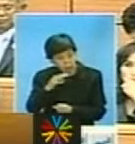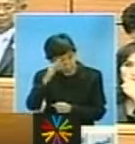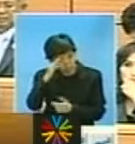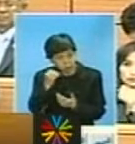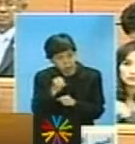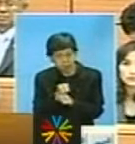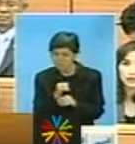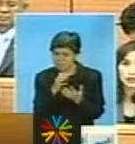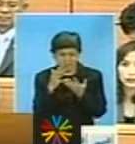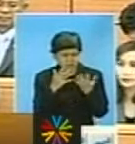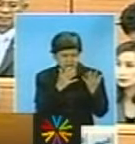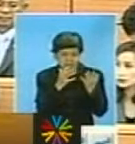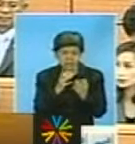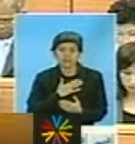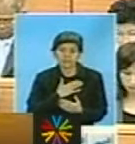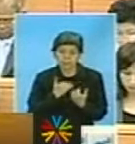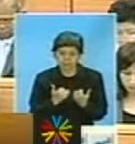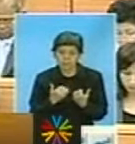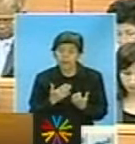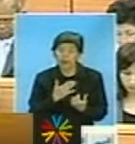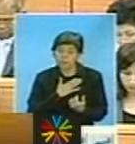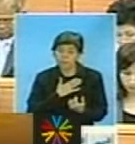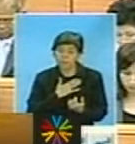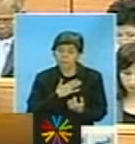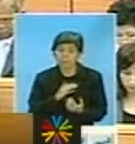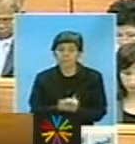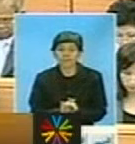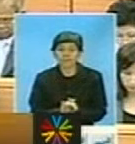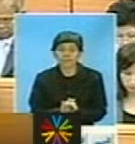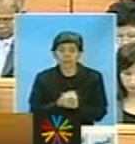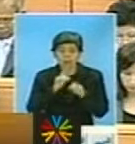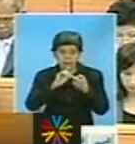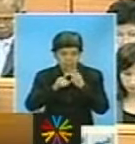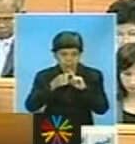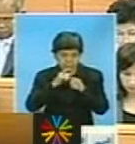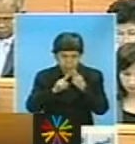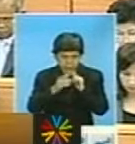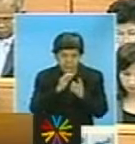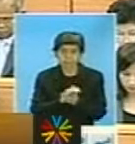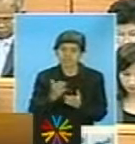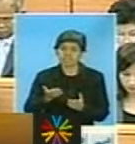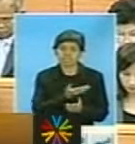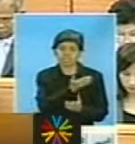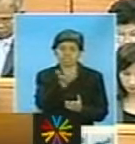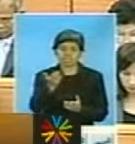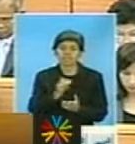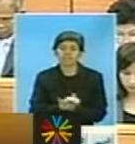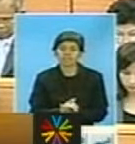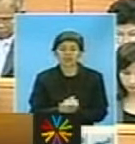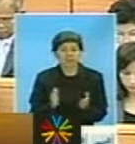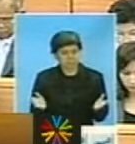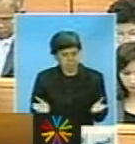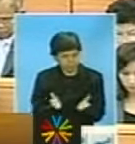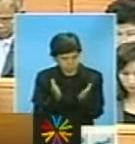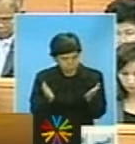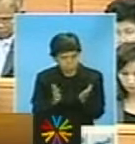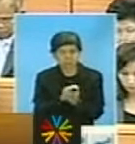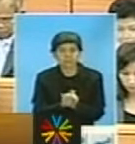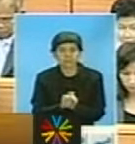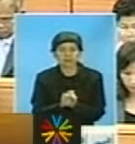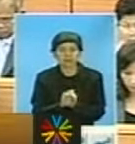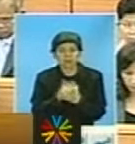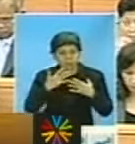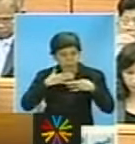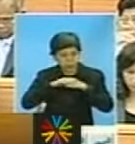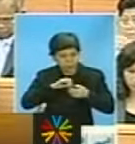เขจะทำตามไม่มีครับท่านประธานผมและเพื่อนๆสนับสนุนแนวทาง